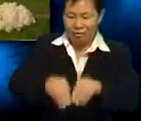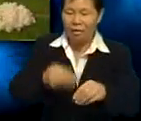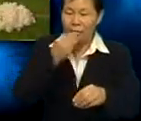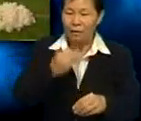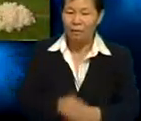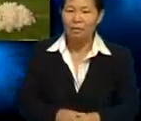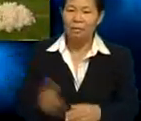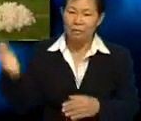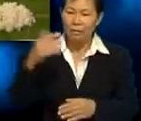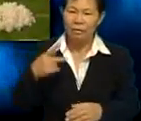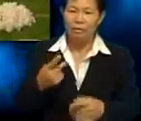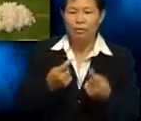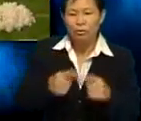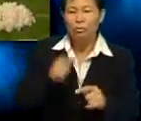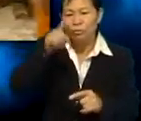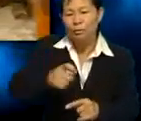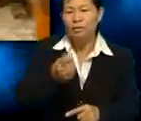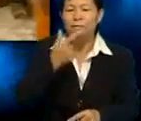Mari kita cuba. Mestilah sedap.